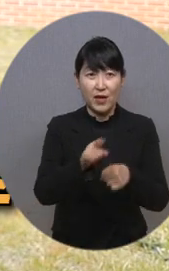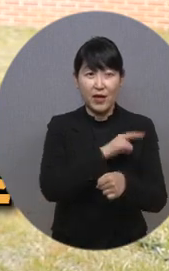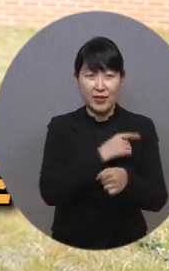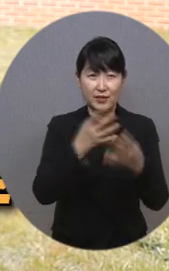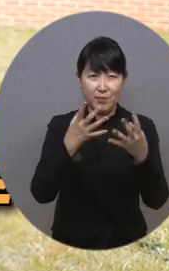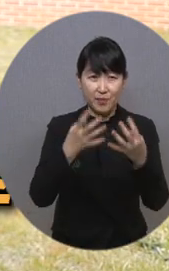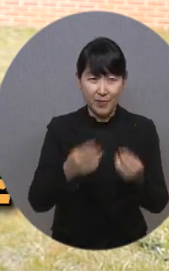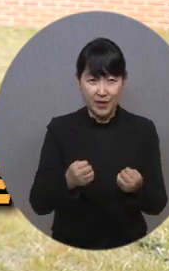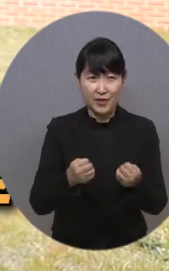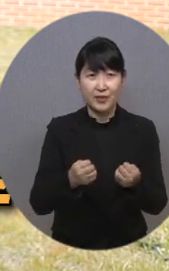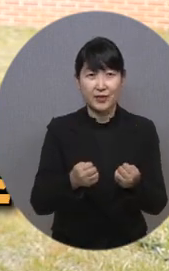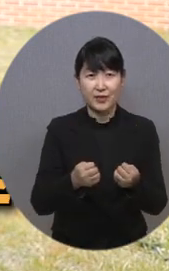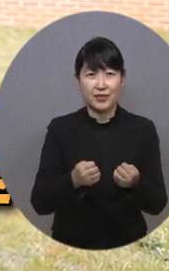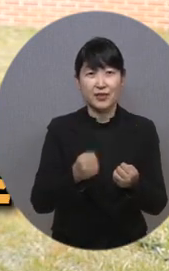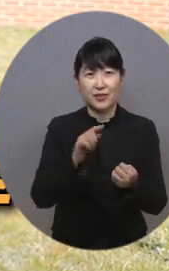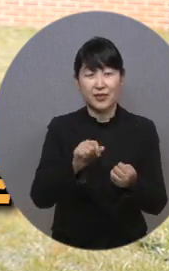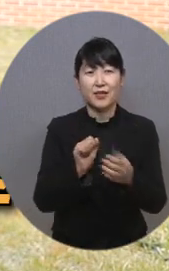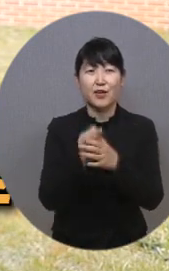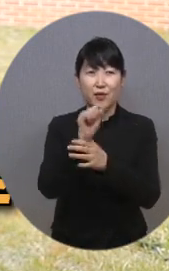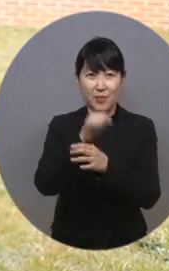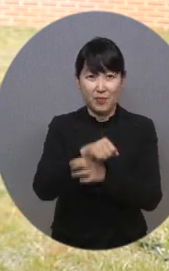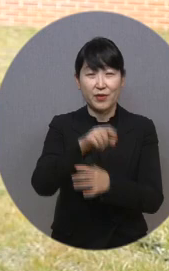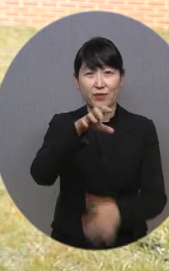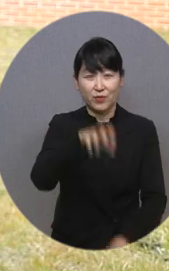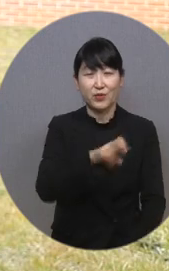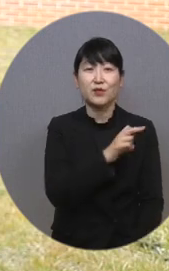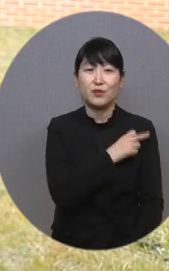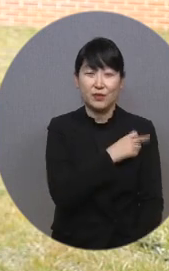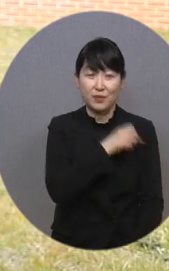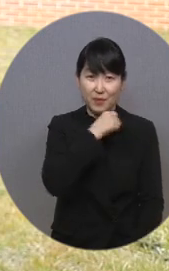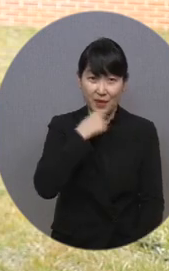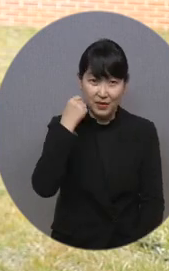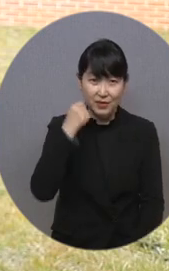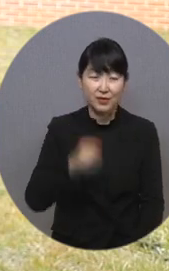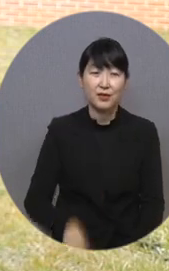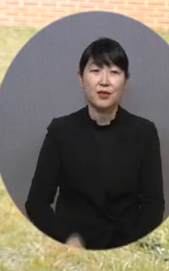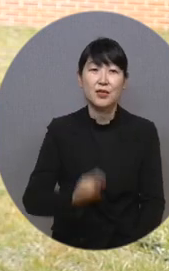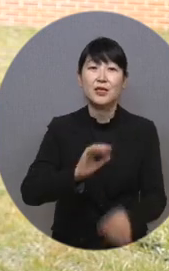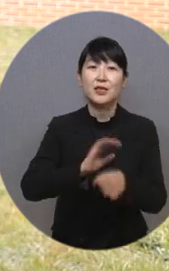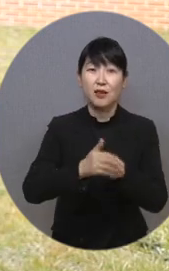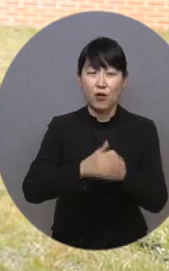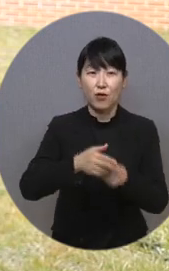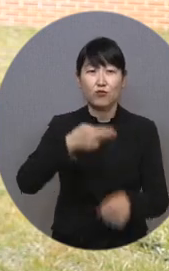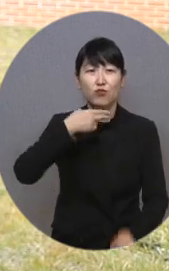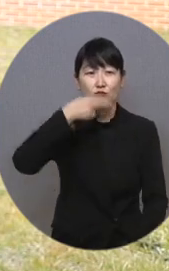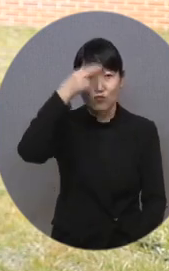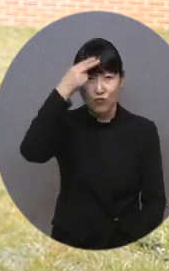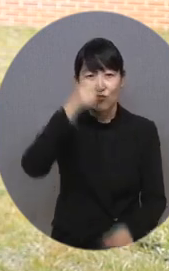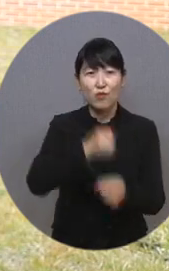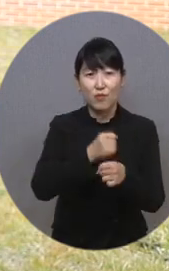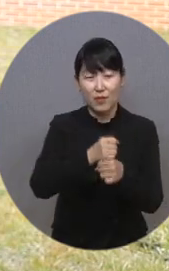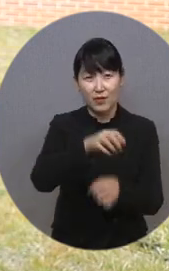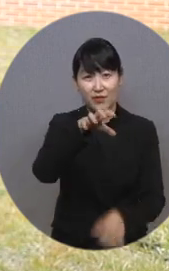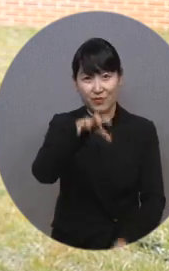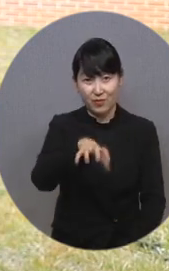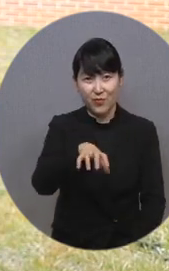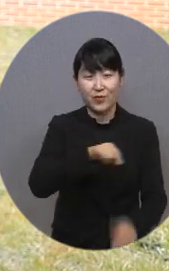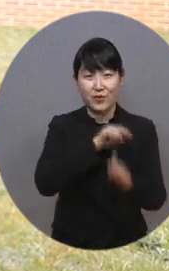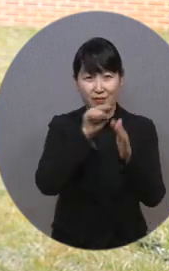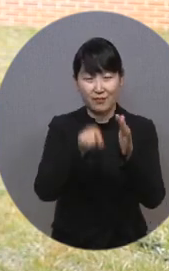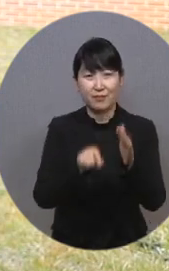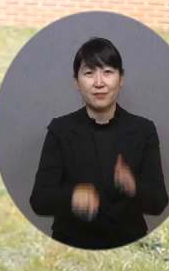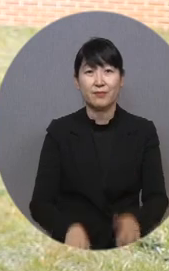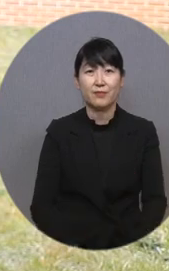만큼 굉장히 맛있는 사과가 난다고 해요. 근데 이 사과로 술을 만드는 곳이 있다고 해서 제가 한번 찾아와